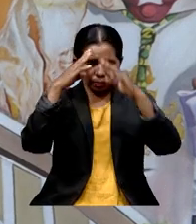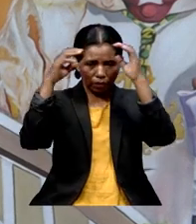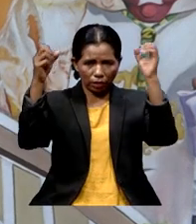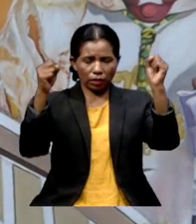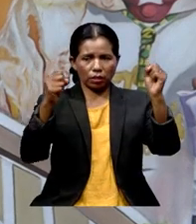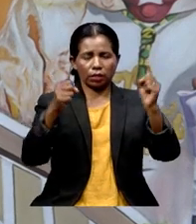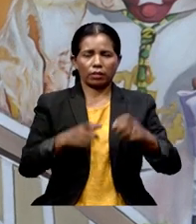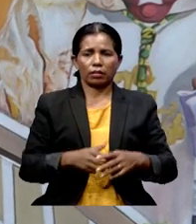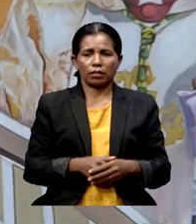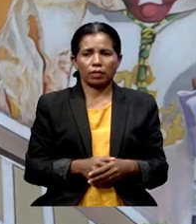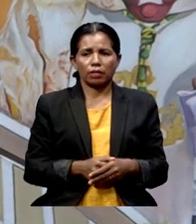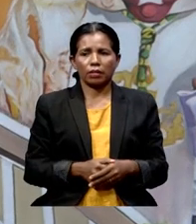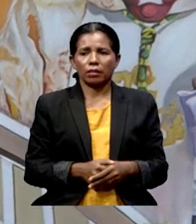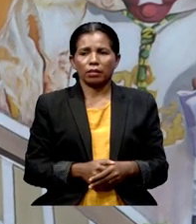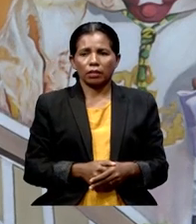eh